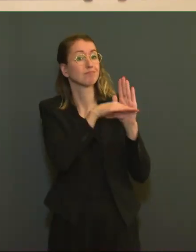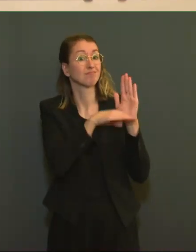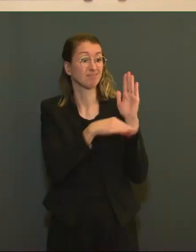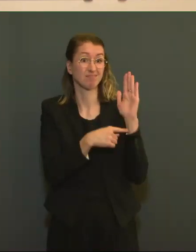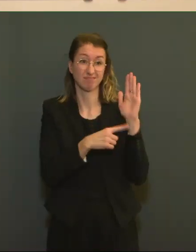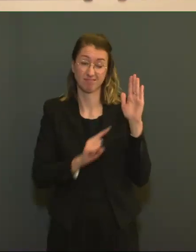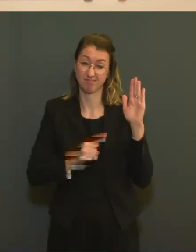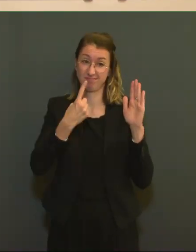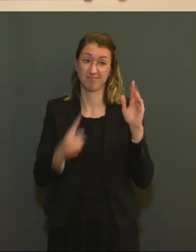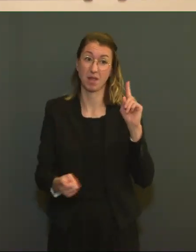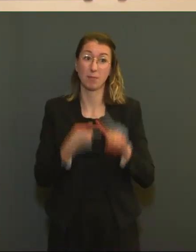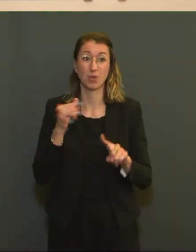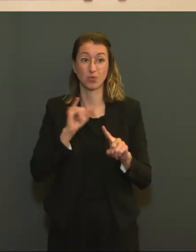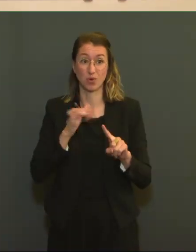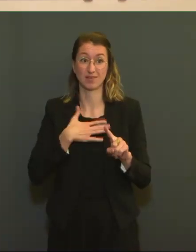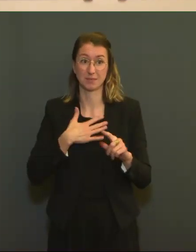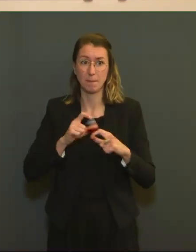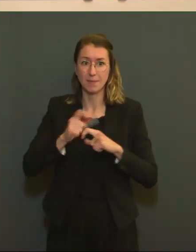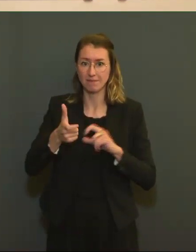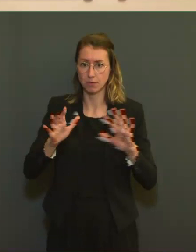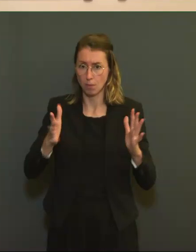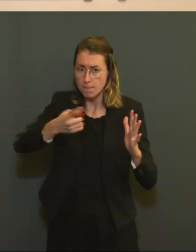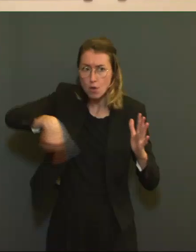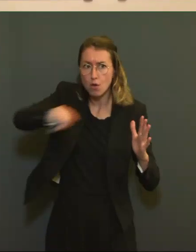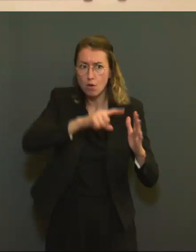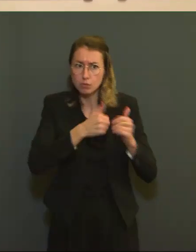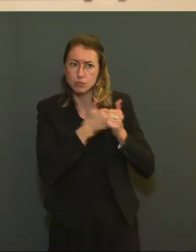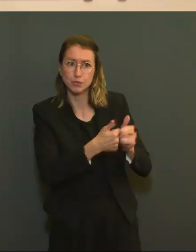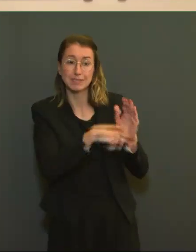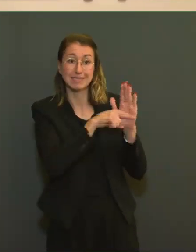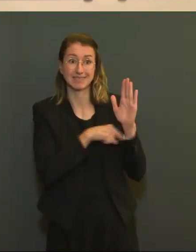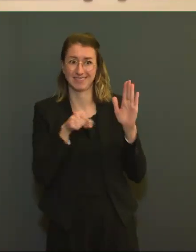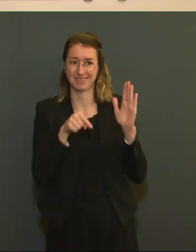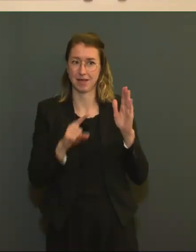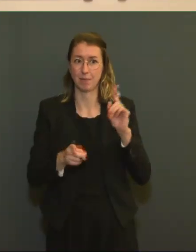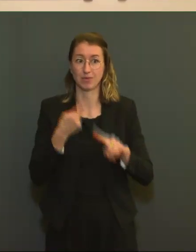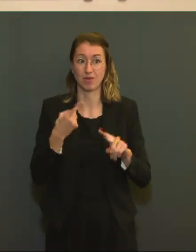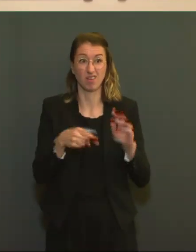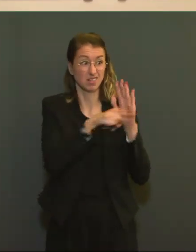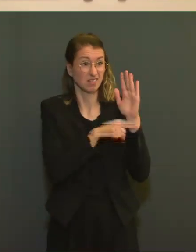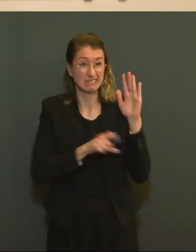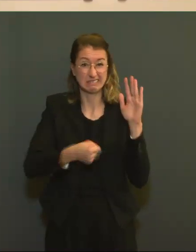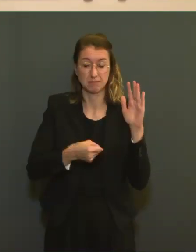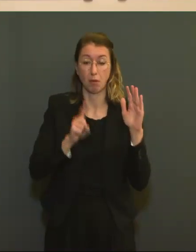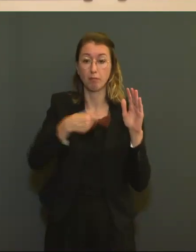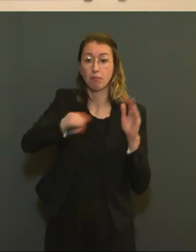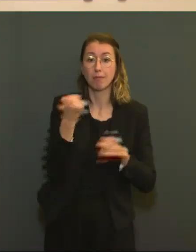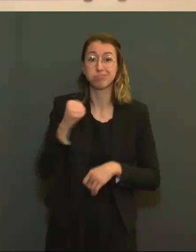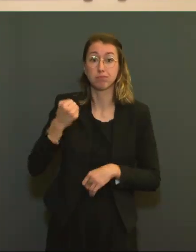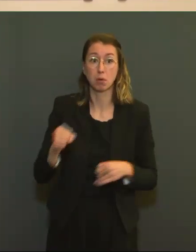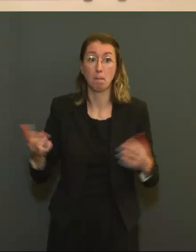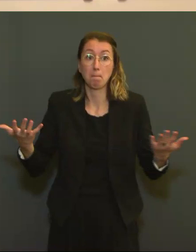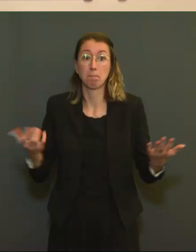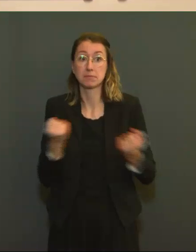dont on l'applique. On peut prendre les règles les plus sévères, si elles ne sont pas appliquées parce que comprises, intégrées par la